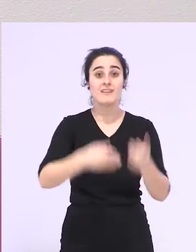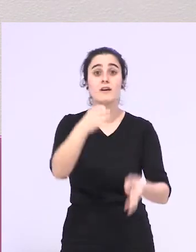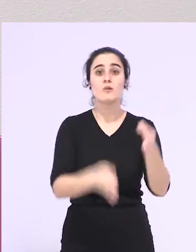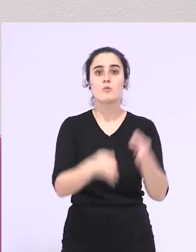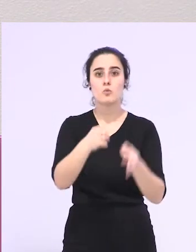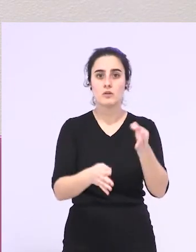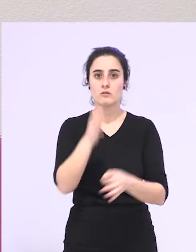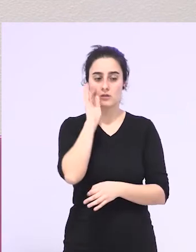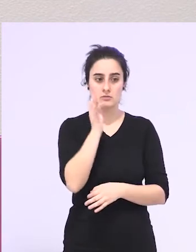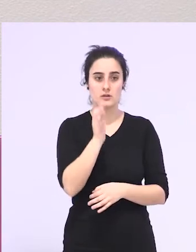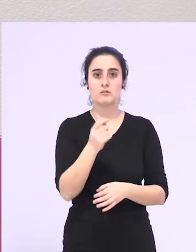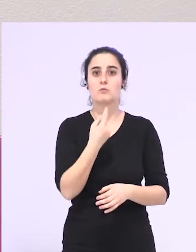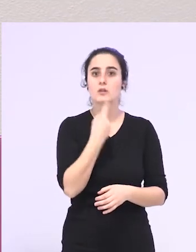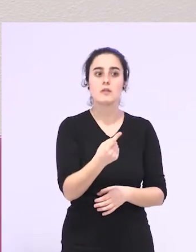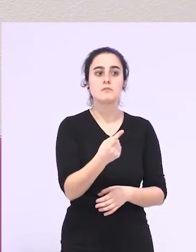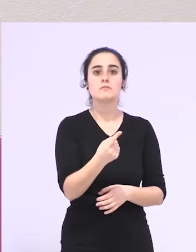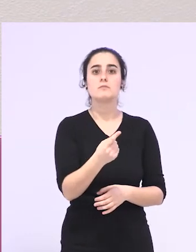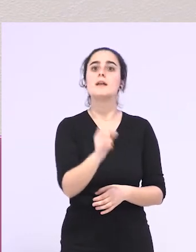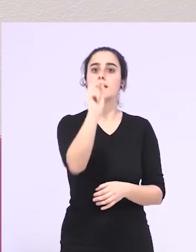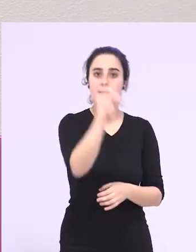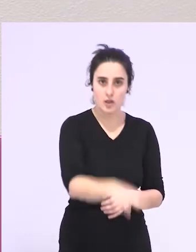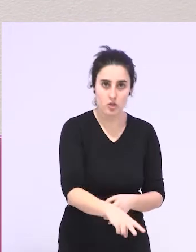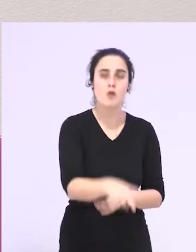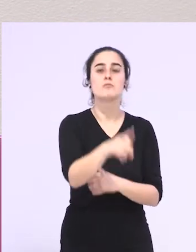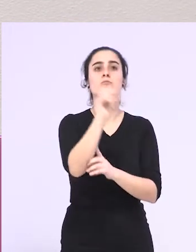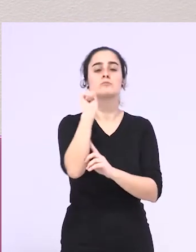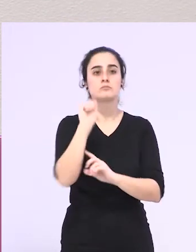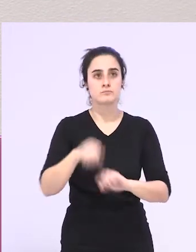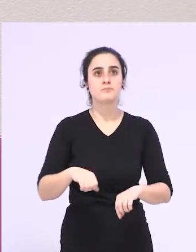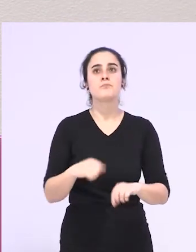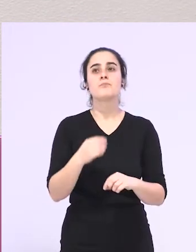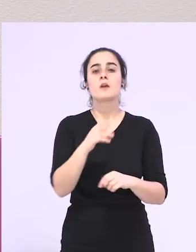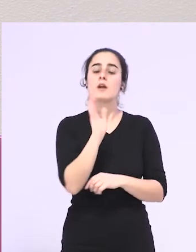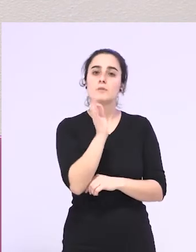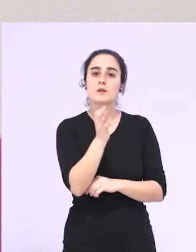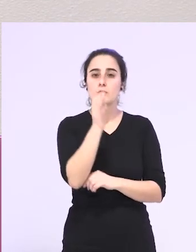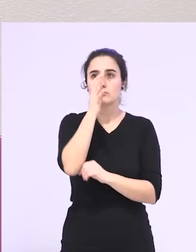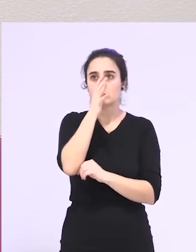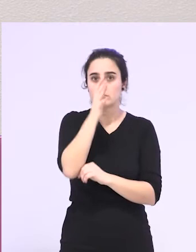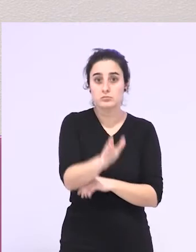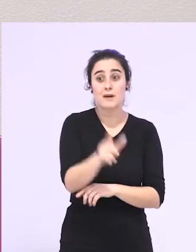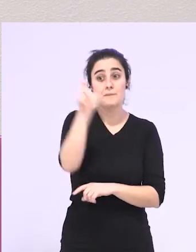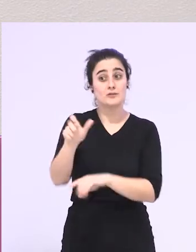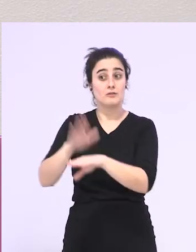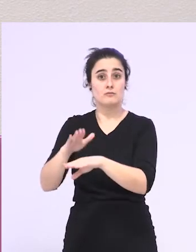berari bere egia aitortu, alegia arrazoia eman, nolabait salatutako erasotzaileak